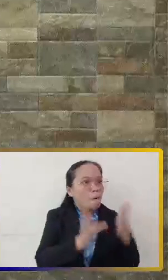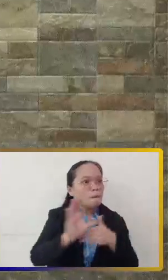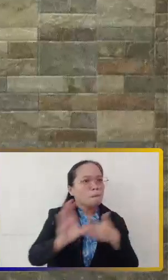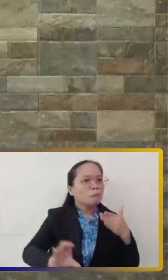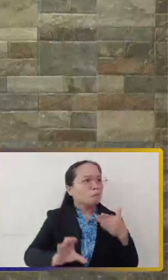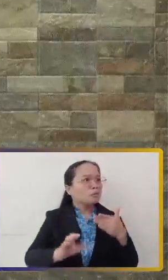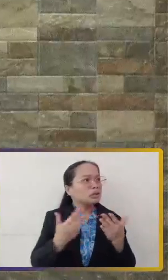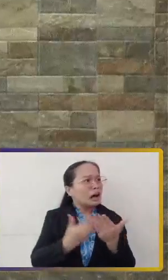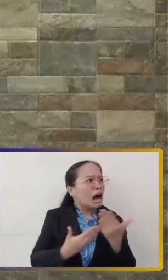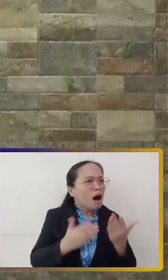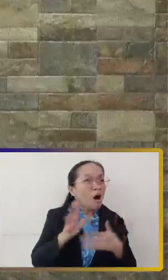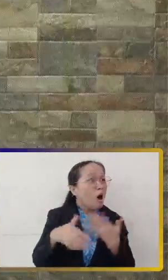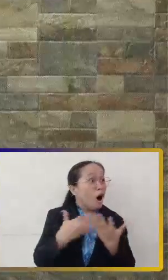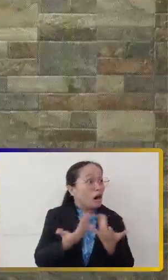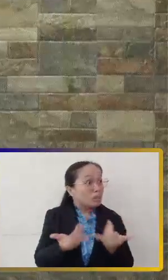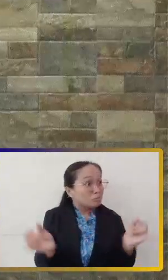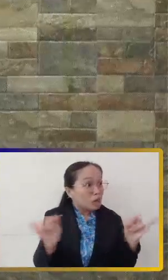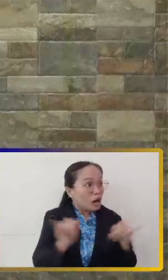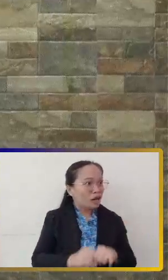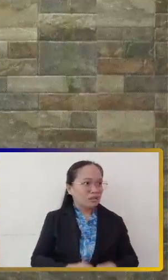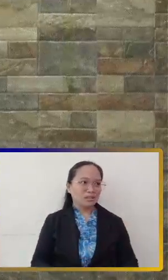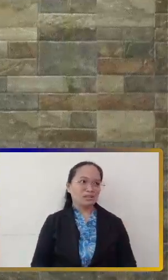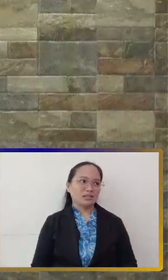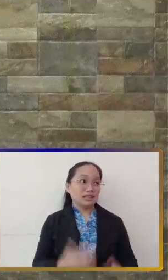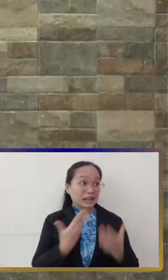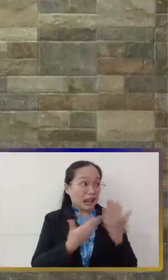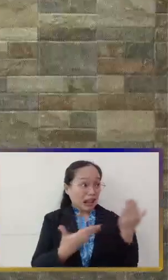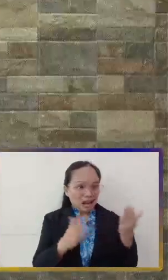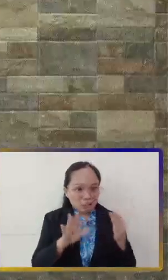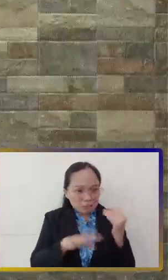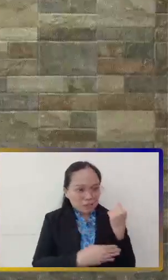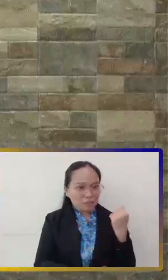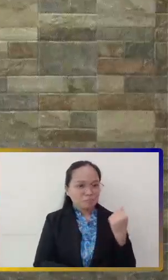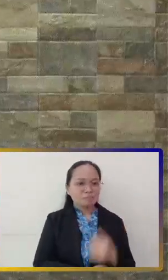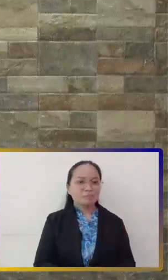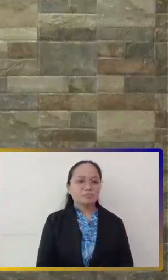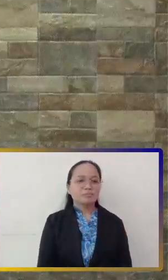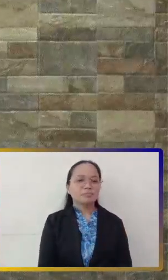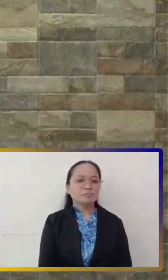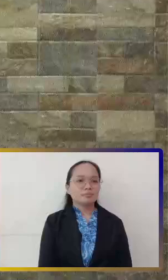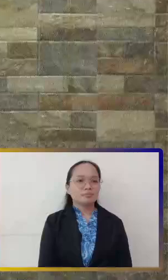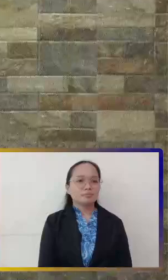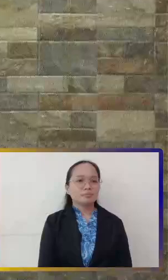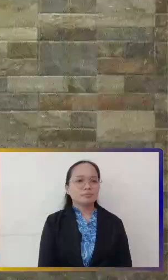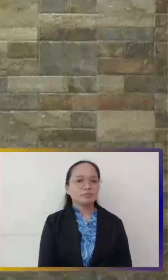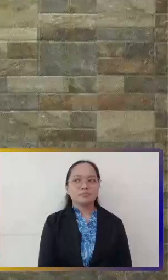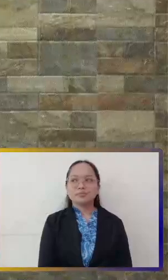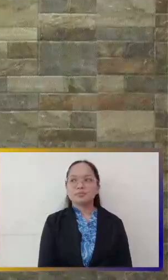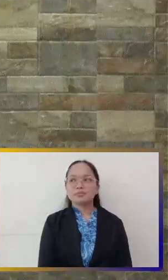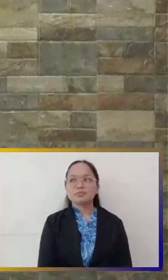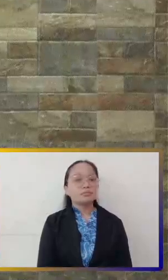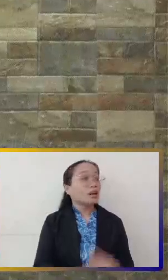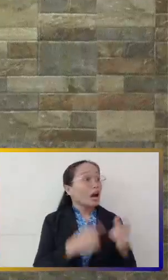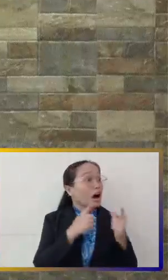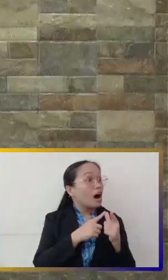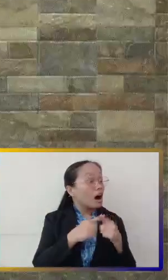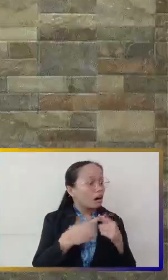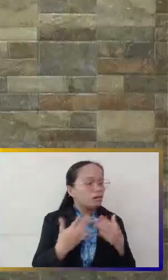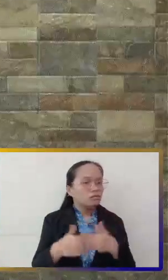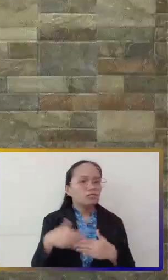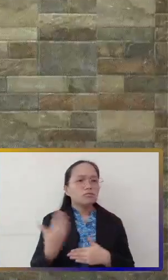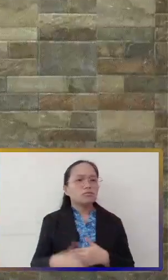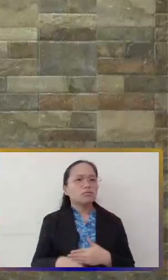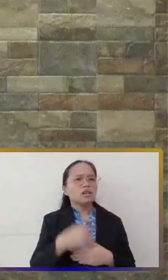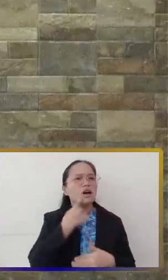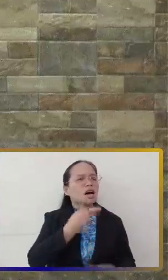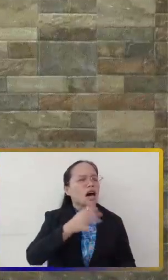At you know, sabihin natin na wag na, okay. Nandun lahat. And then so, sabi